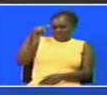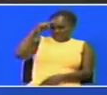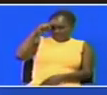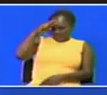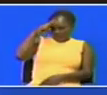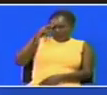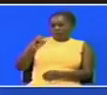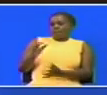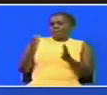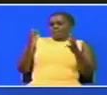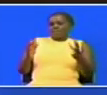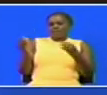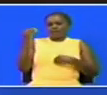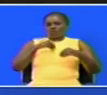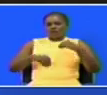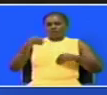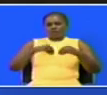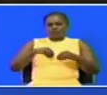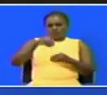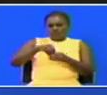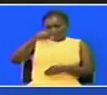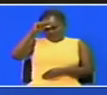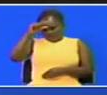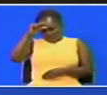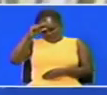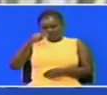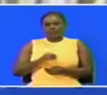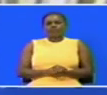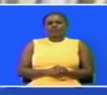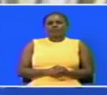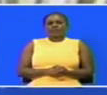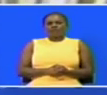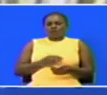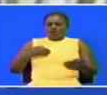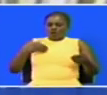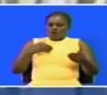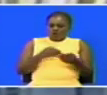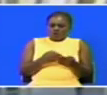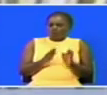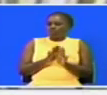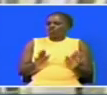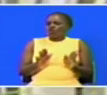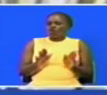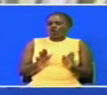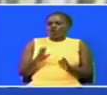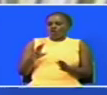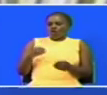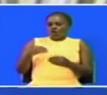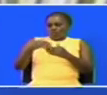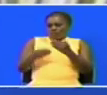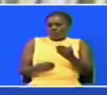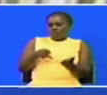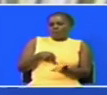matapeli nje na ndani ya serikali kuendeleza ufisadi. Almost no invoice to government is ever